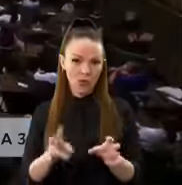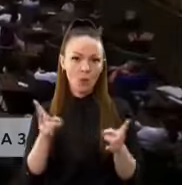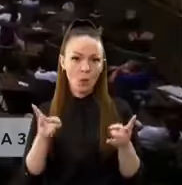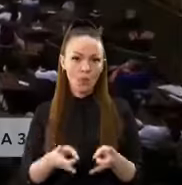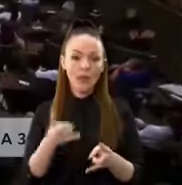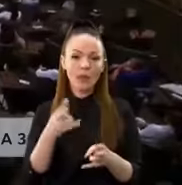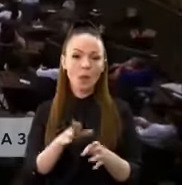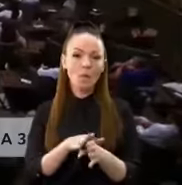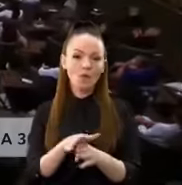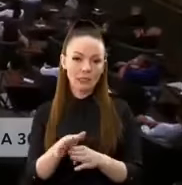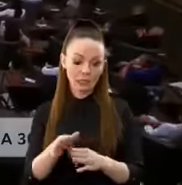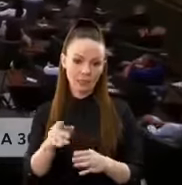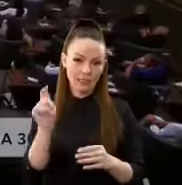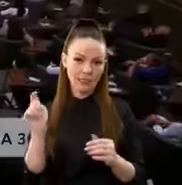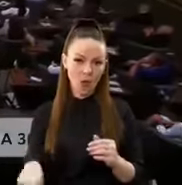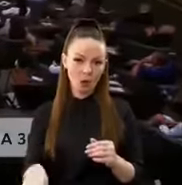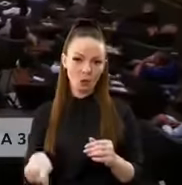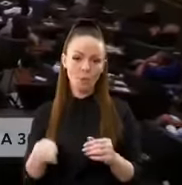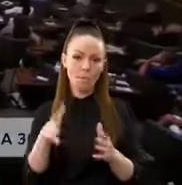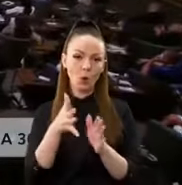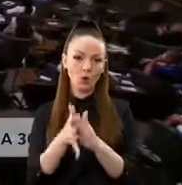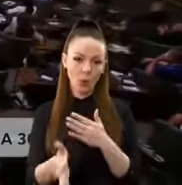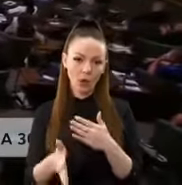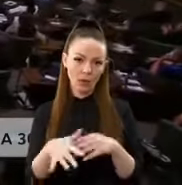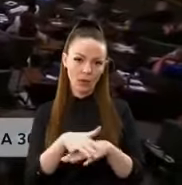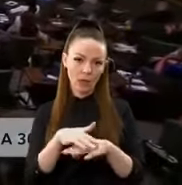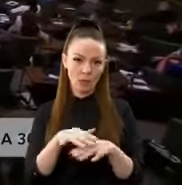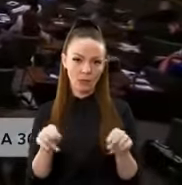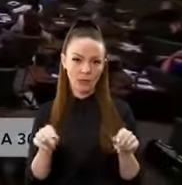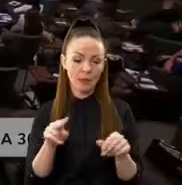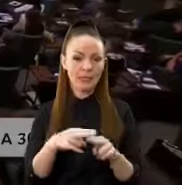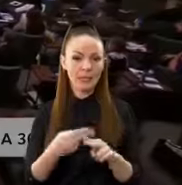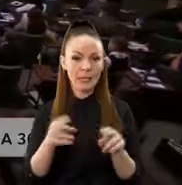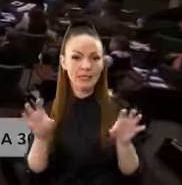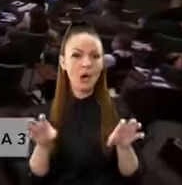старту прозорого ринку землі. Це закон